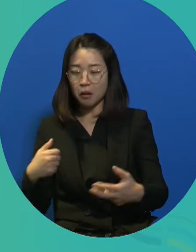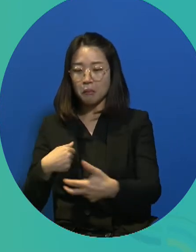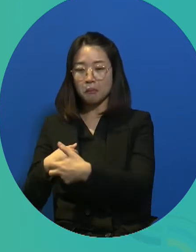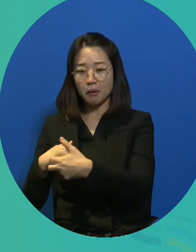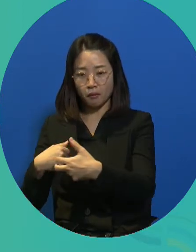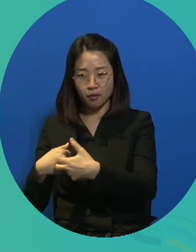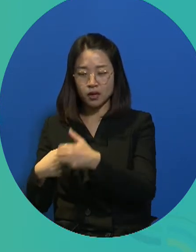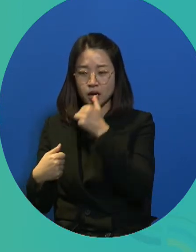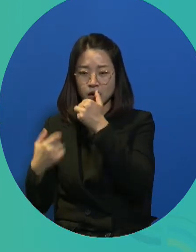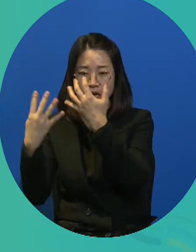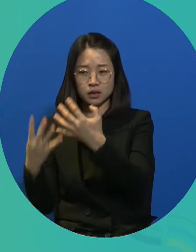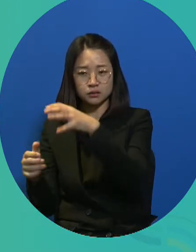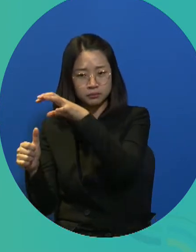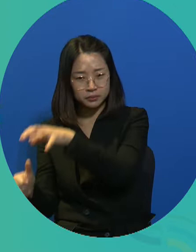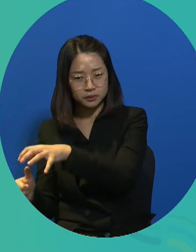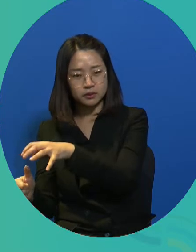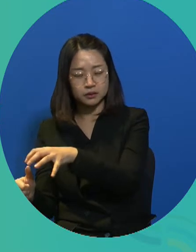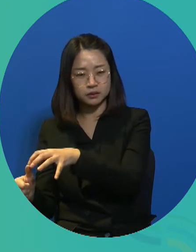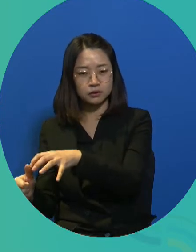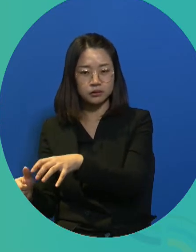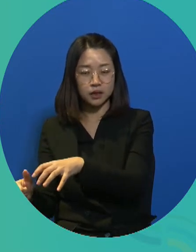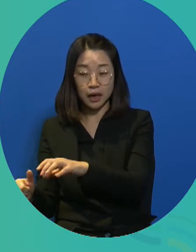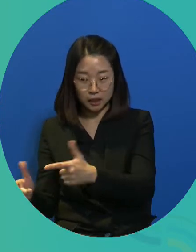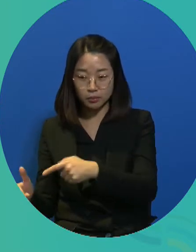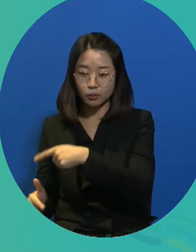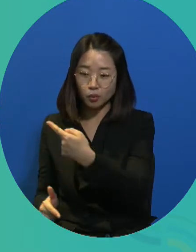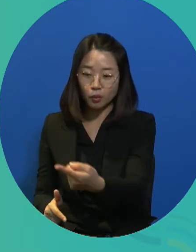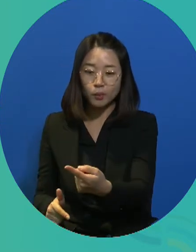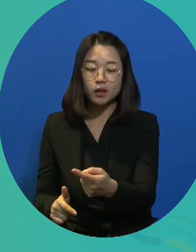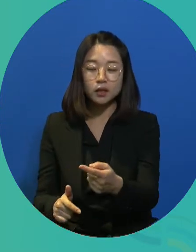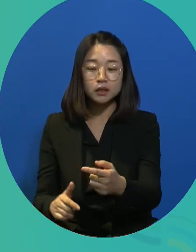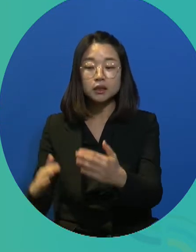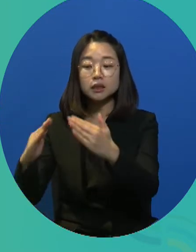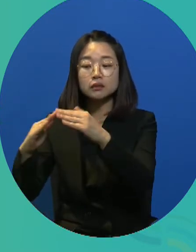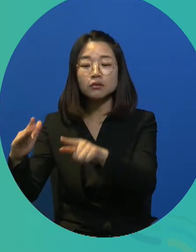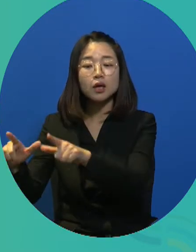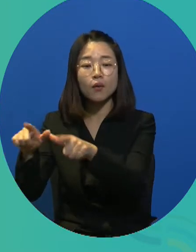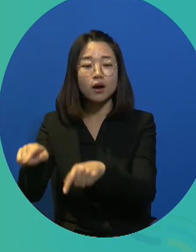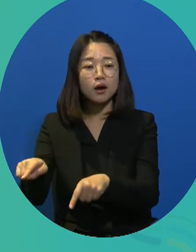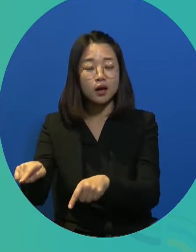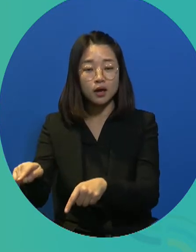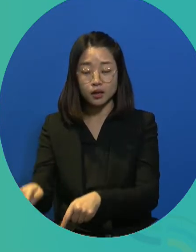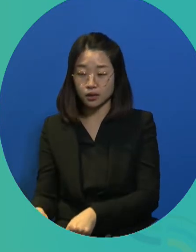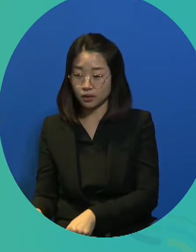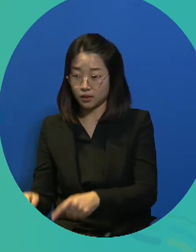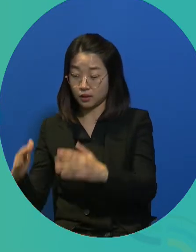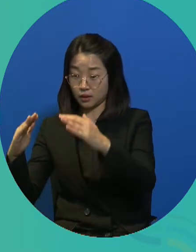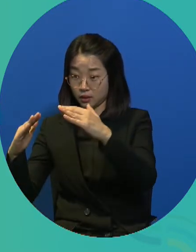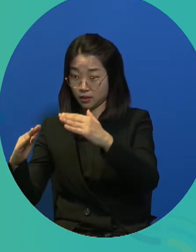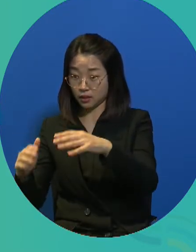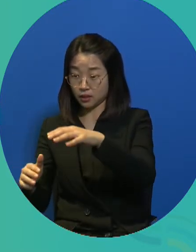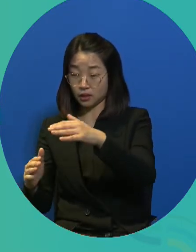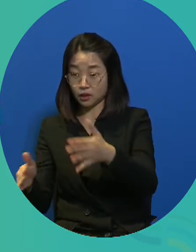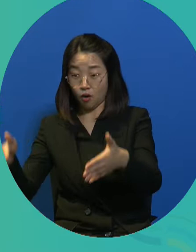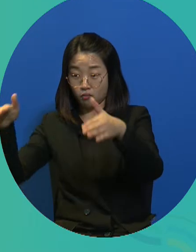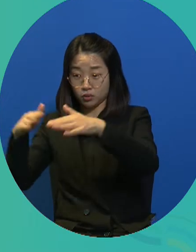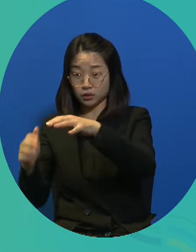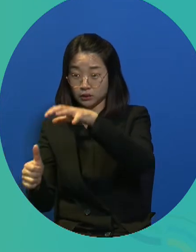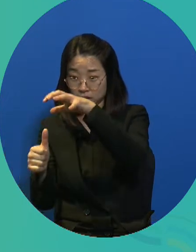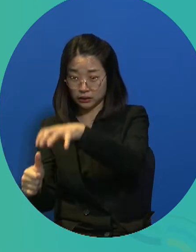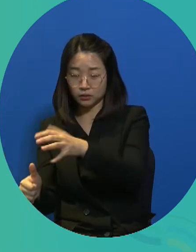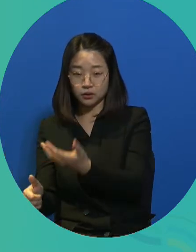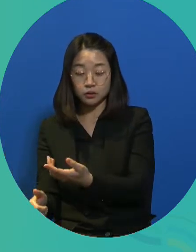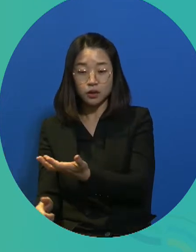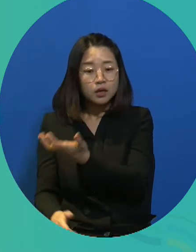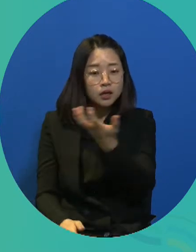병동에 소속입니다. 다시 말해 시설 생활을 하고 있다는 것입니다. 이분들을 최대한 빨리 시설에서 구출하고자 하는 그런